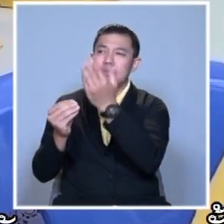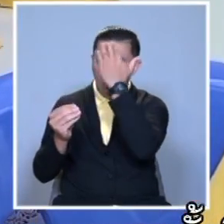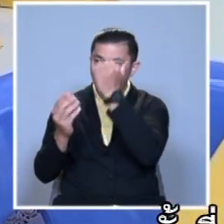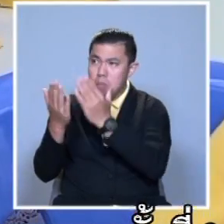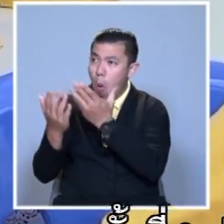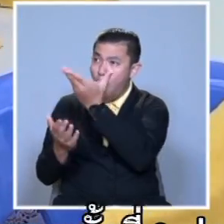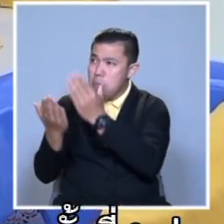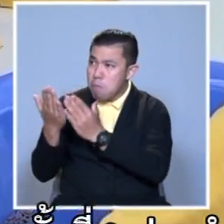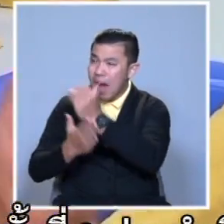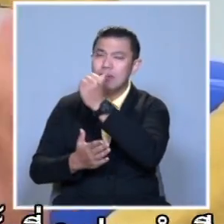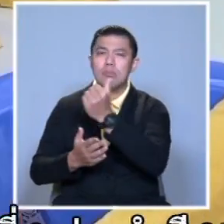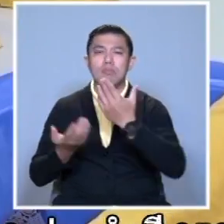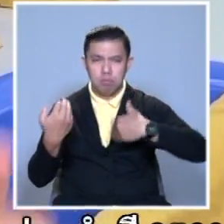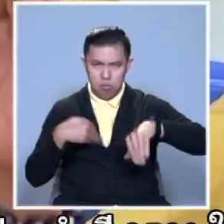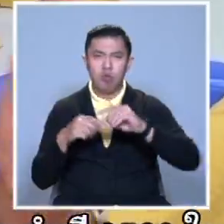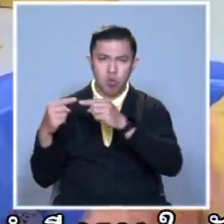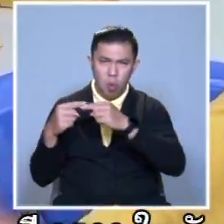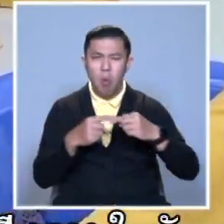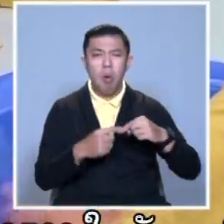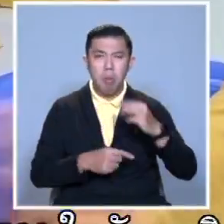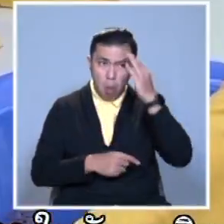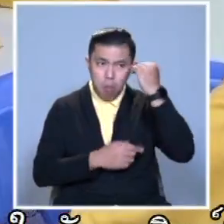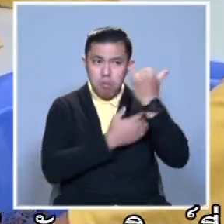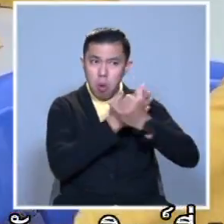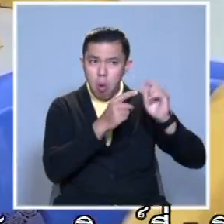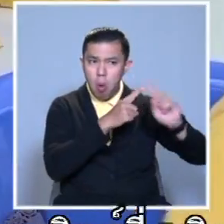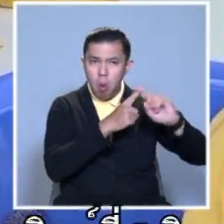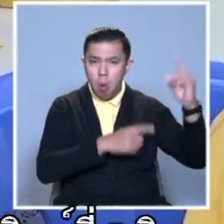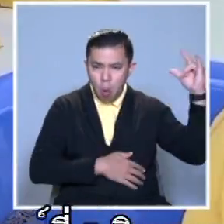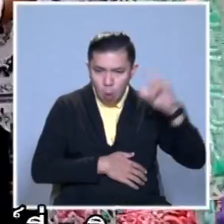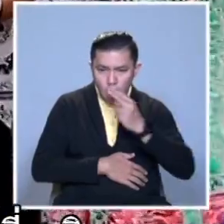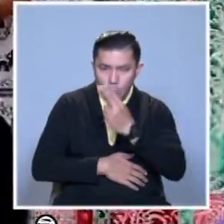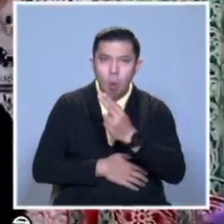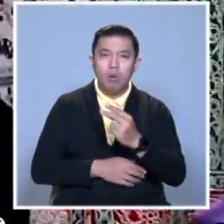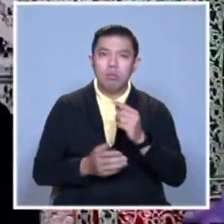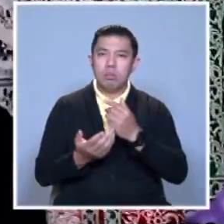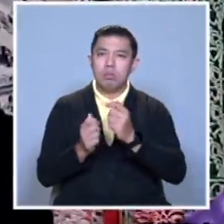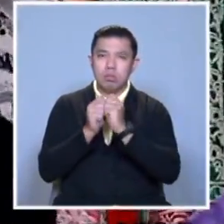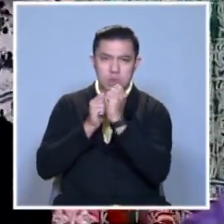แก้บนเนี่ยยังอยู่ได้แน่นอนเพราะตอนนี้ต่างชาติก็เข้ามา